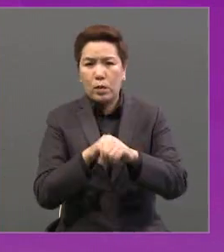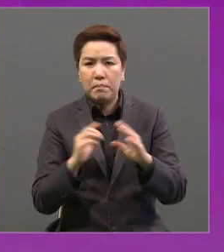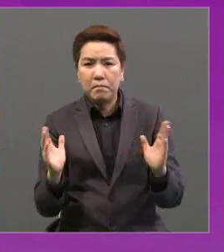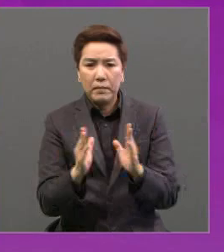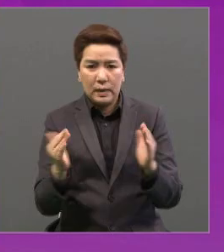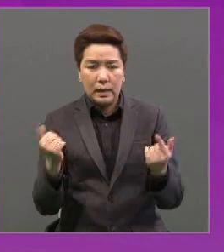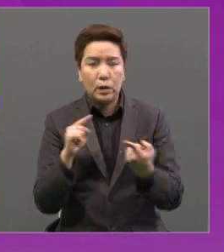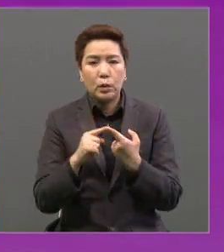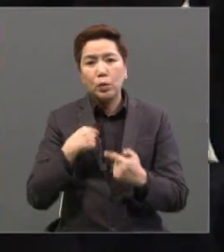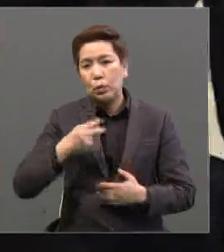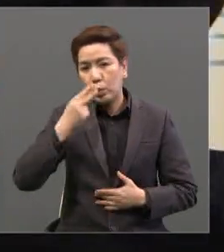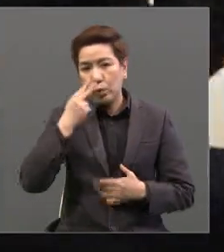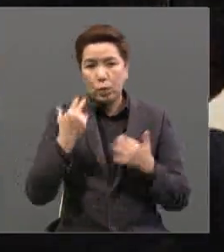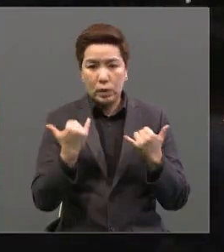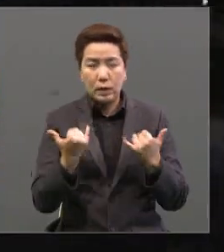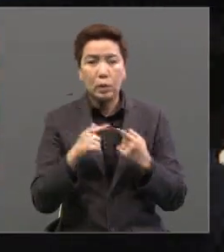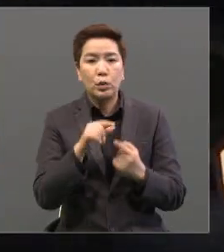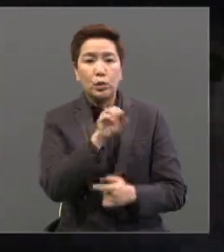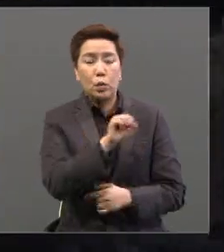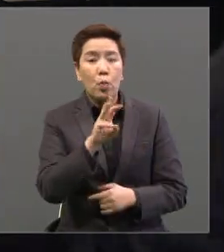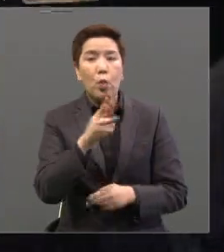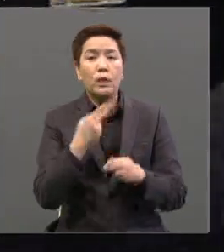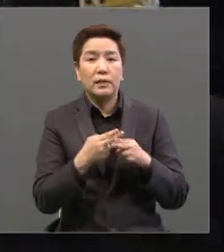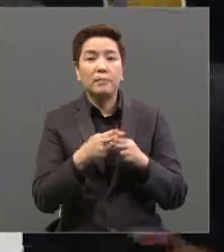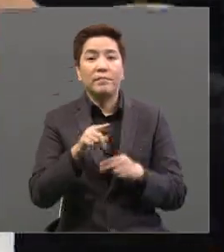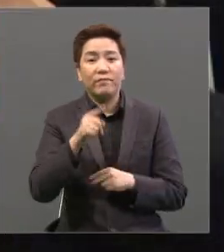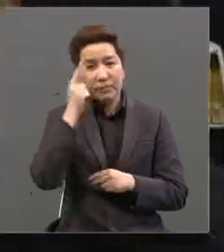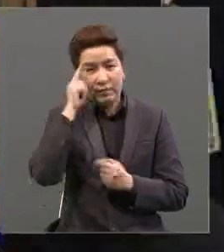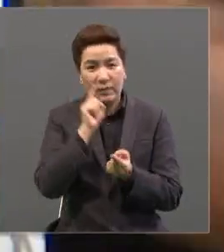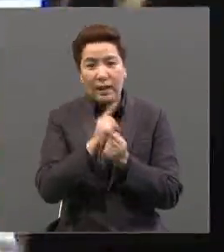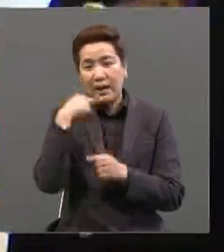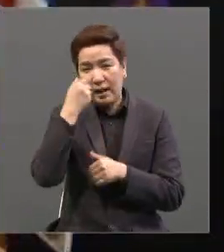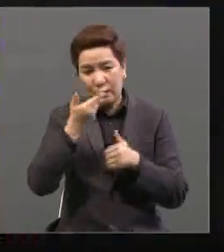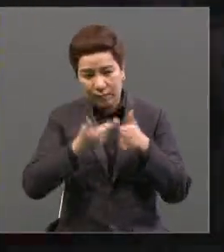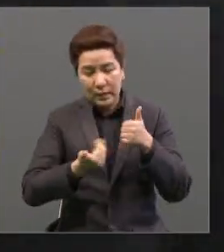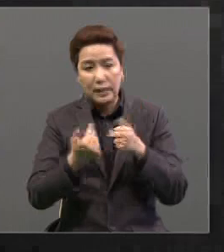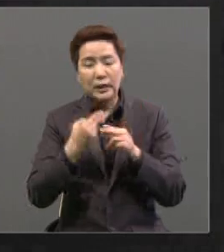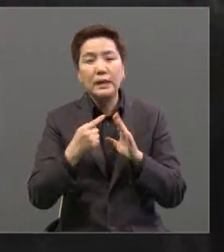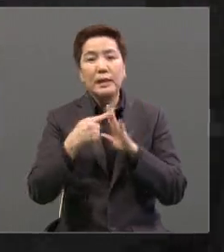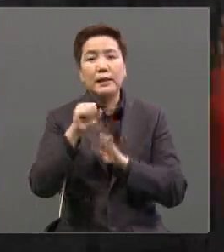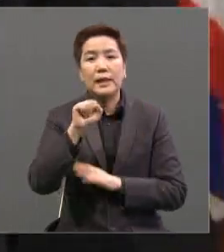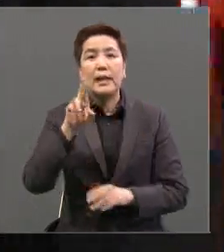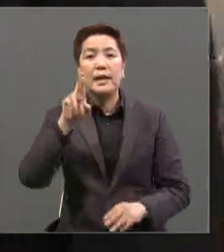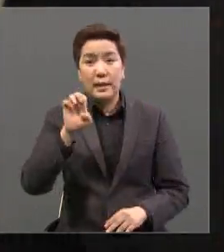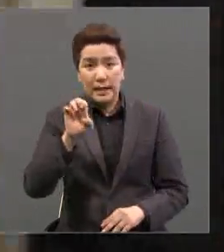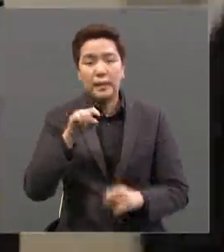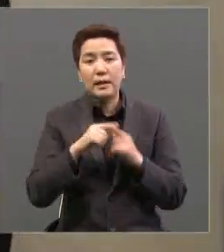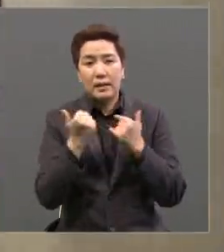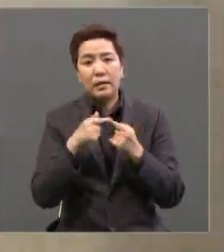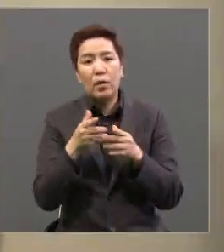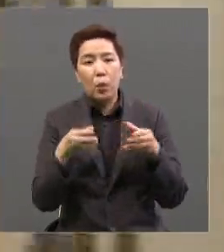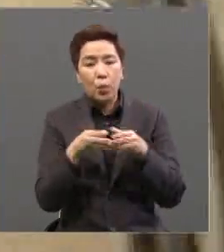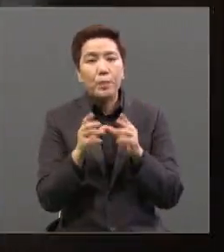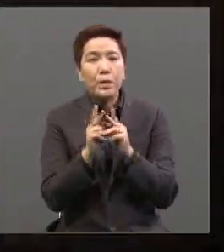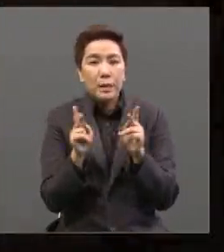ค่ะอ่าวันนี้ไปดูกันนะครับสาววอที่ว่าอย่างที่เห็นเห็นตากันนะครับคุณเสรีสุวรรณภานนท์นะครับ